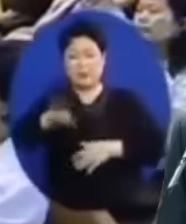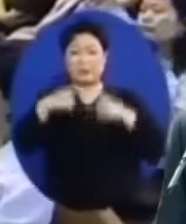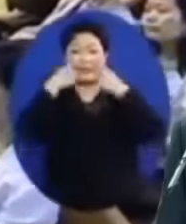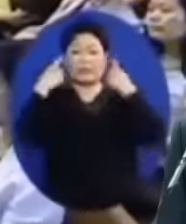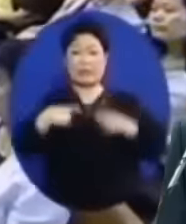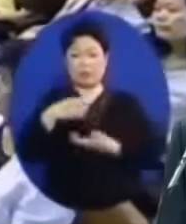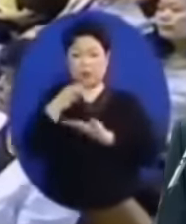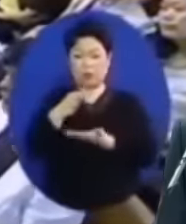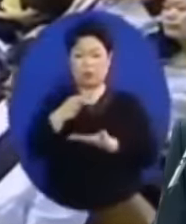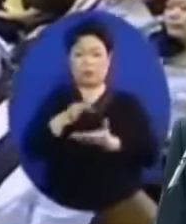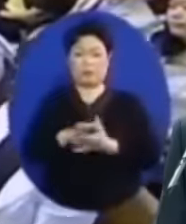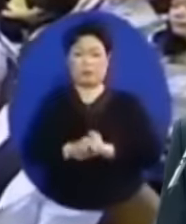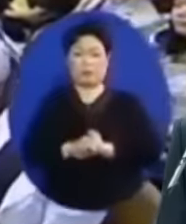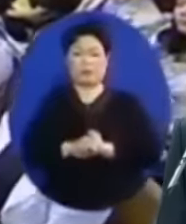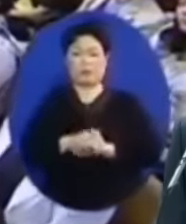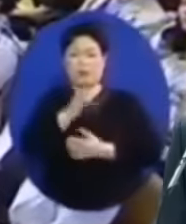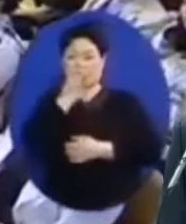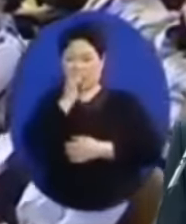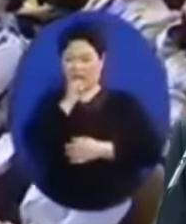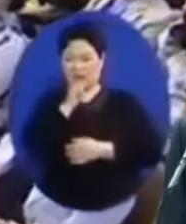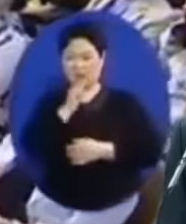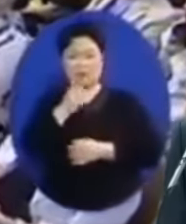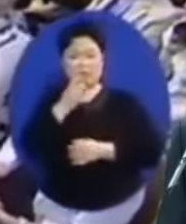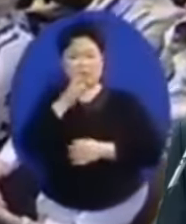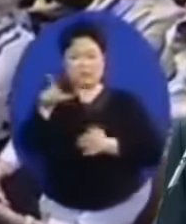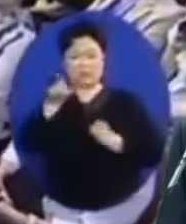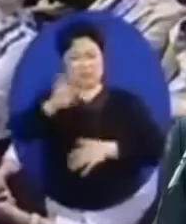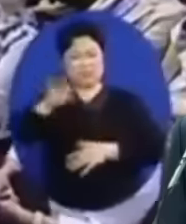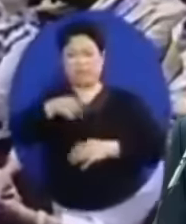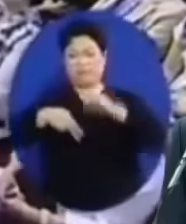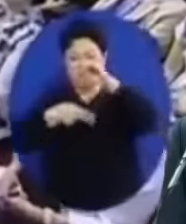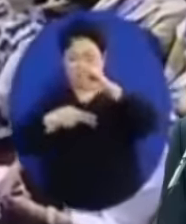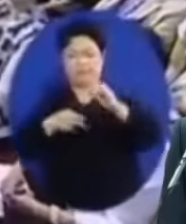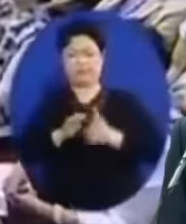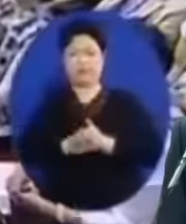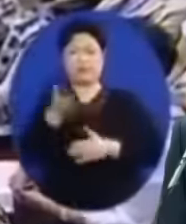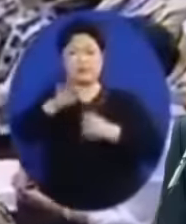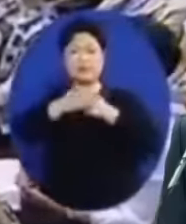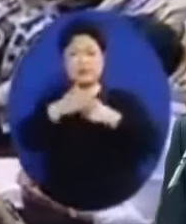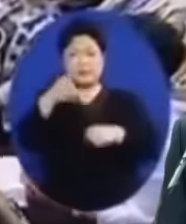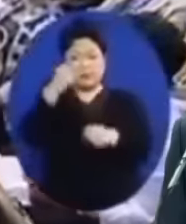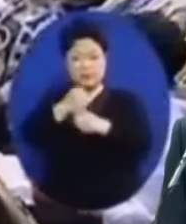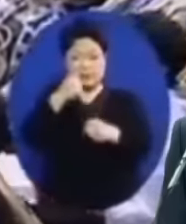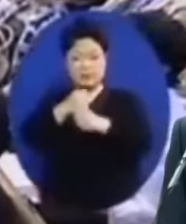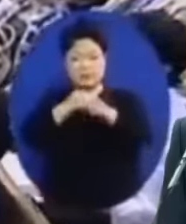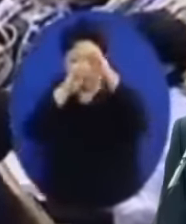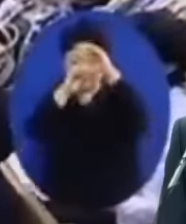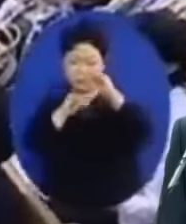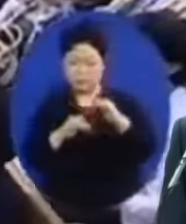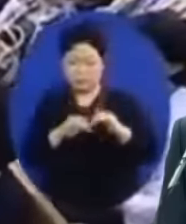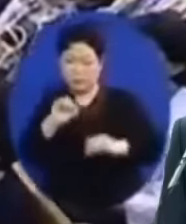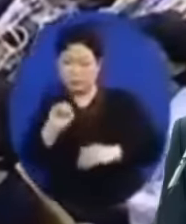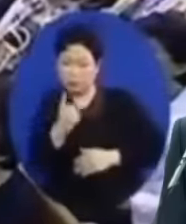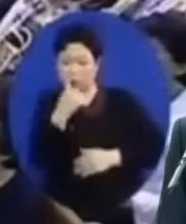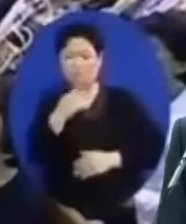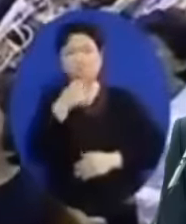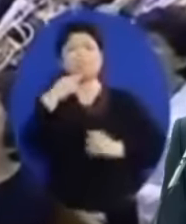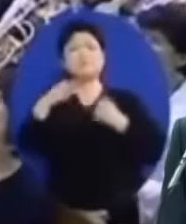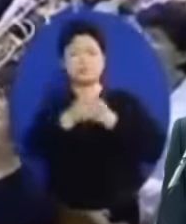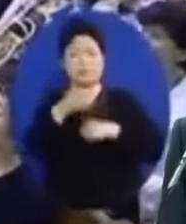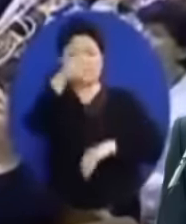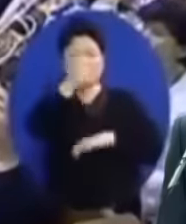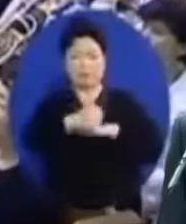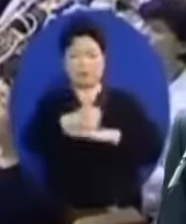개인의 사유재산을 절대로 인정하지 않습니다. 그러므로 생산 과정에서 동기부여가 되지 않고